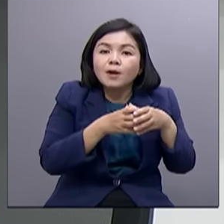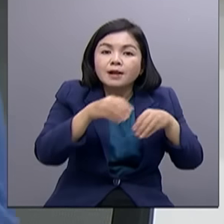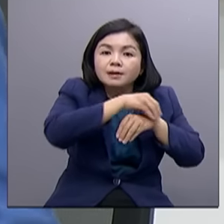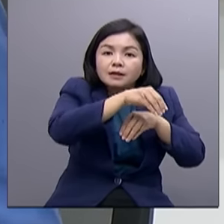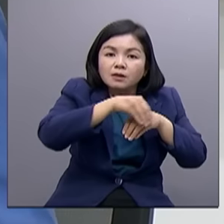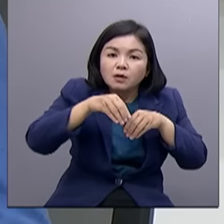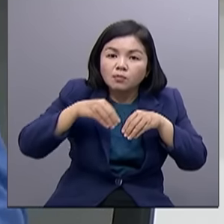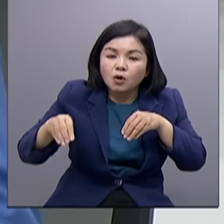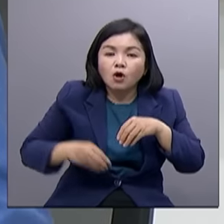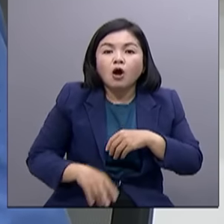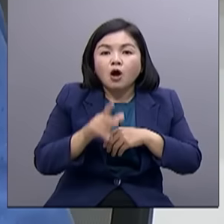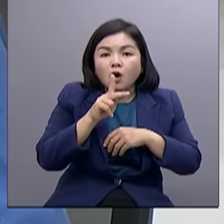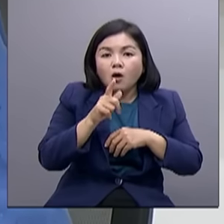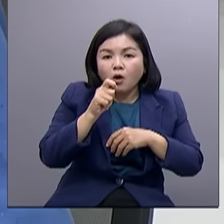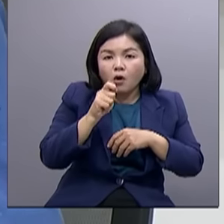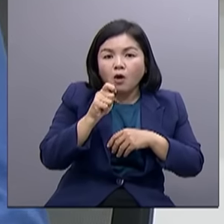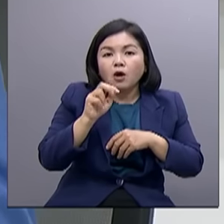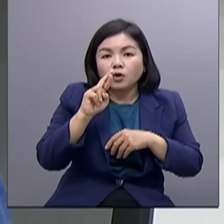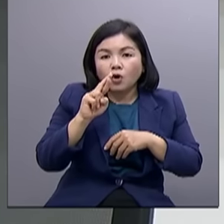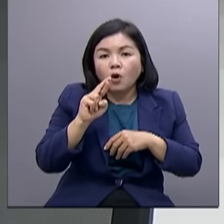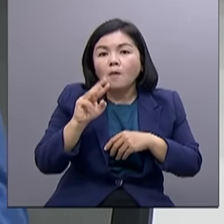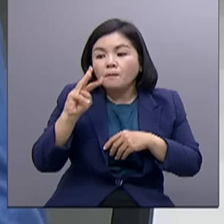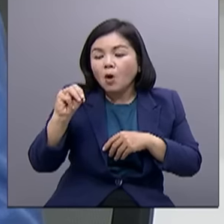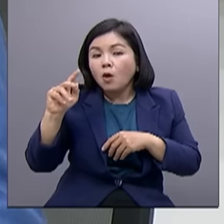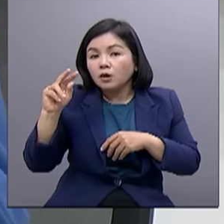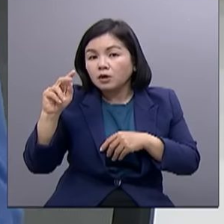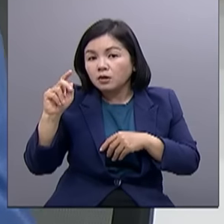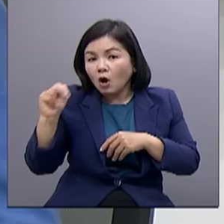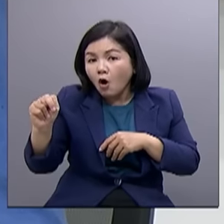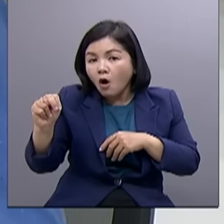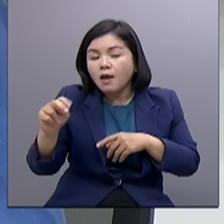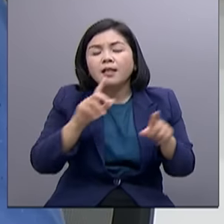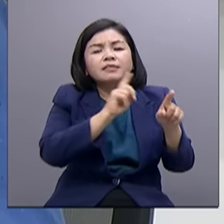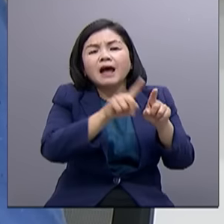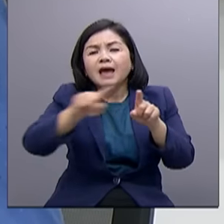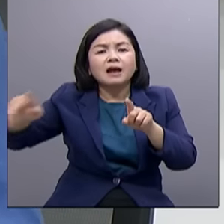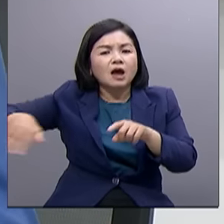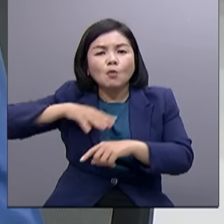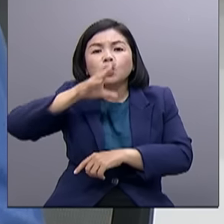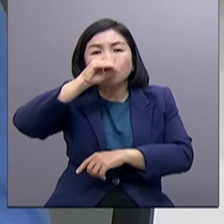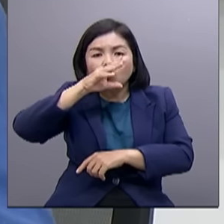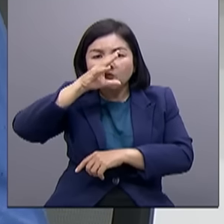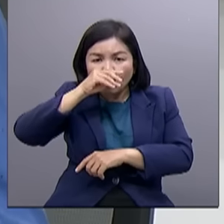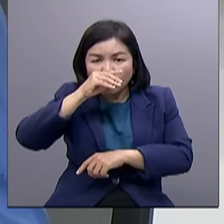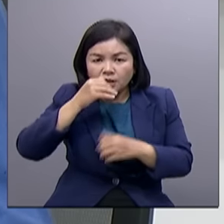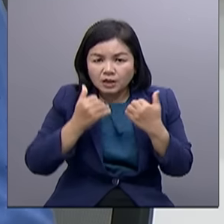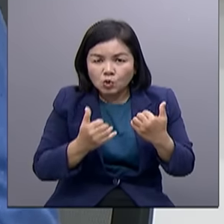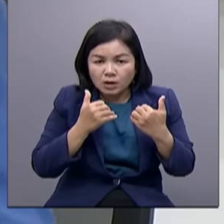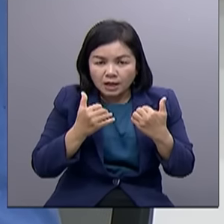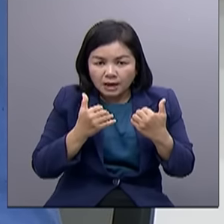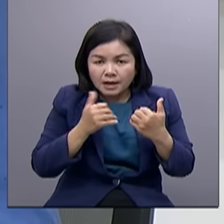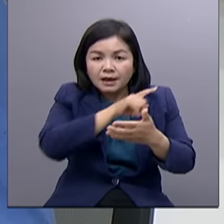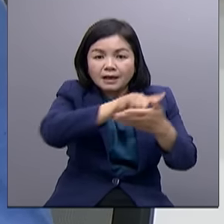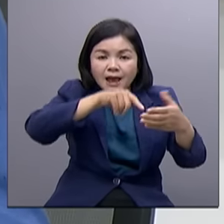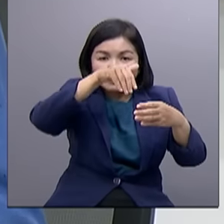กอรมนด้วยนะพวกพื้นที่เหล่านี้เนี่ยในรอบในการ